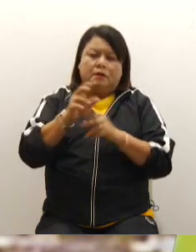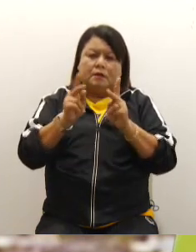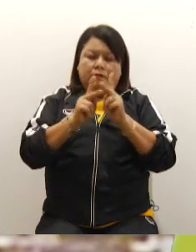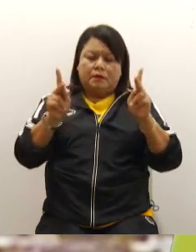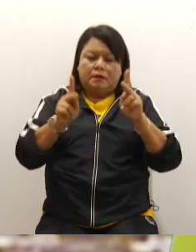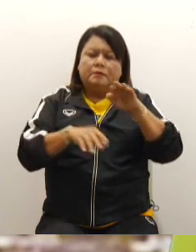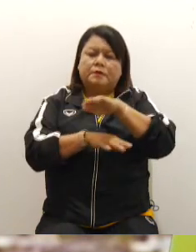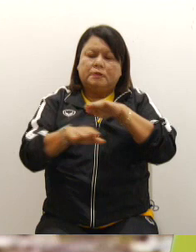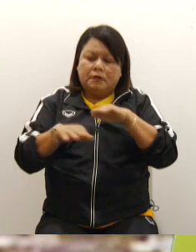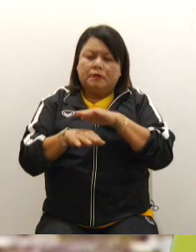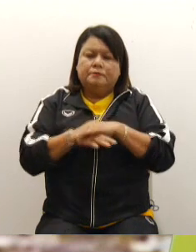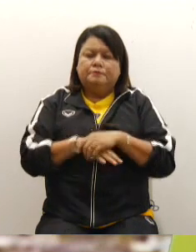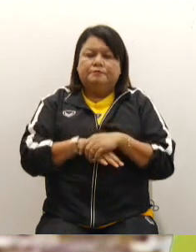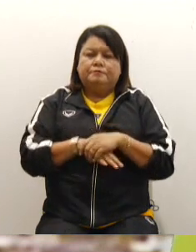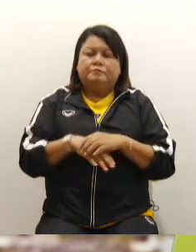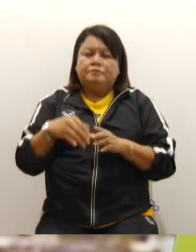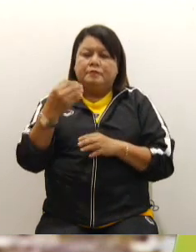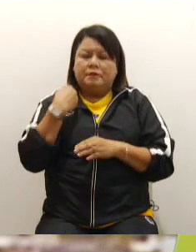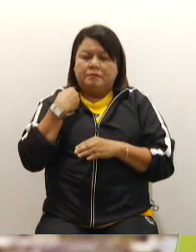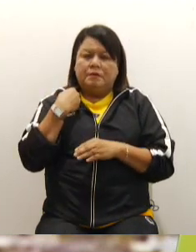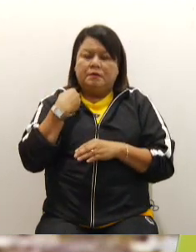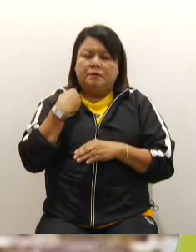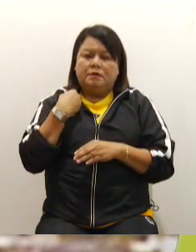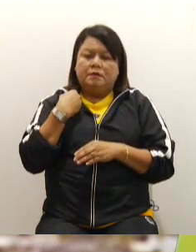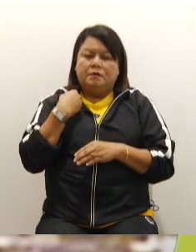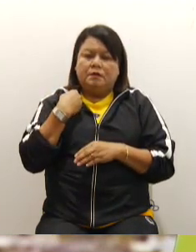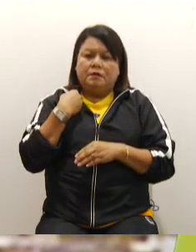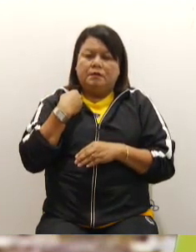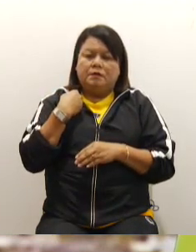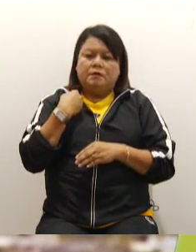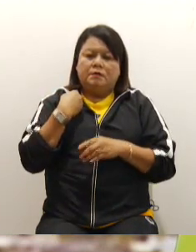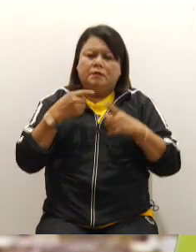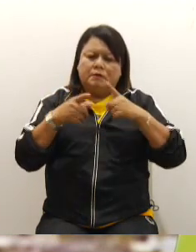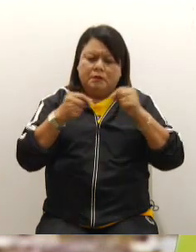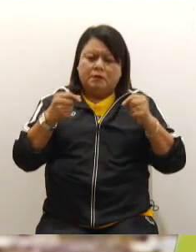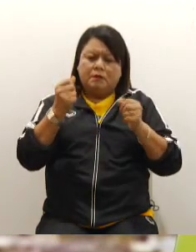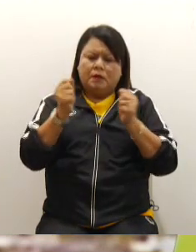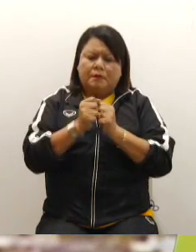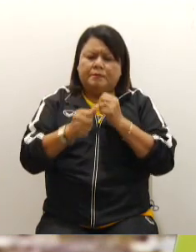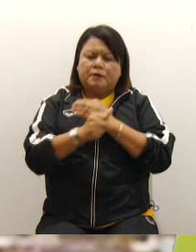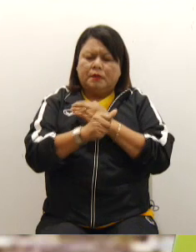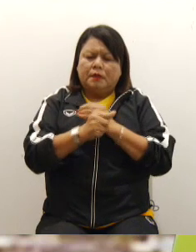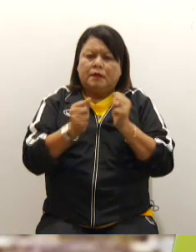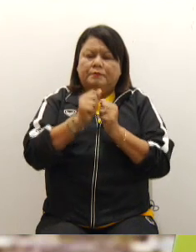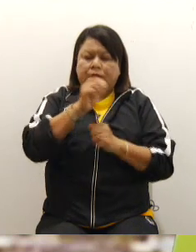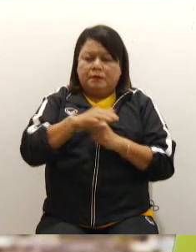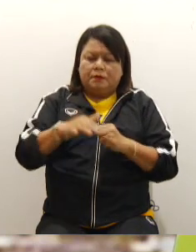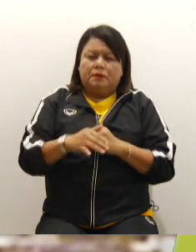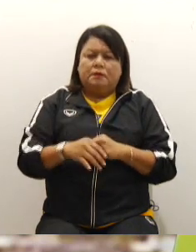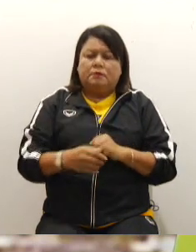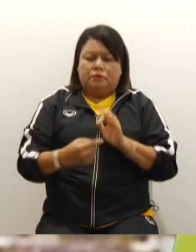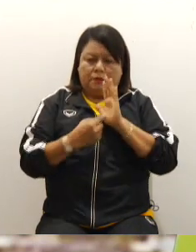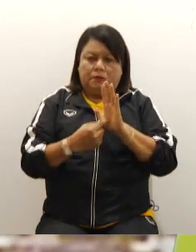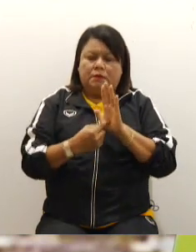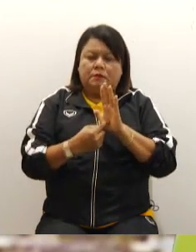ขั้นพื้นฐานหลายแห่งนะครับมีเหตุเกิดขึ้นกับเด็กนักเรียนของเราในหลายๆเรื่องด้วยกันไม่ว่าจะเป็นเรื่อง